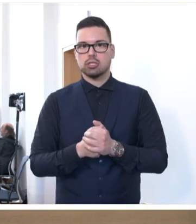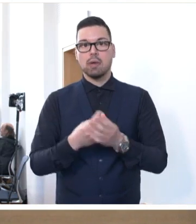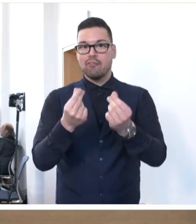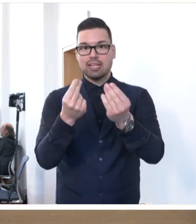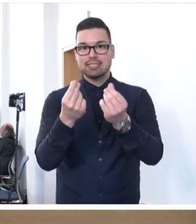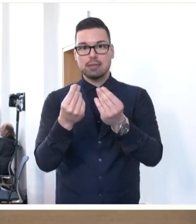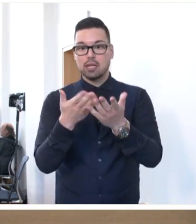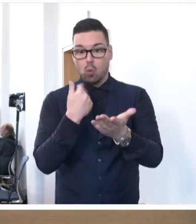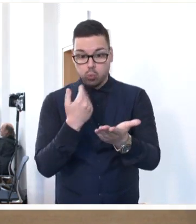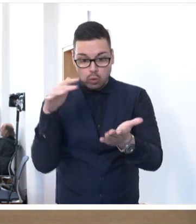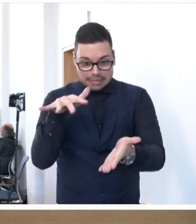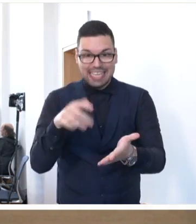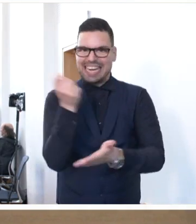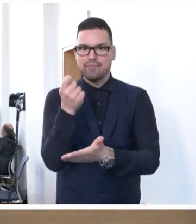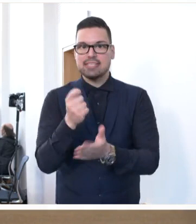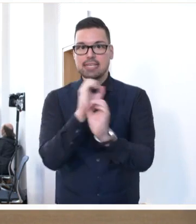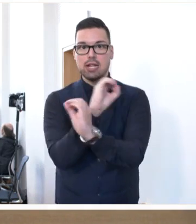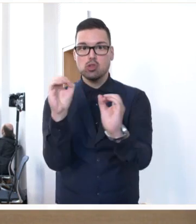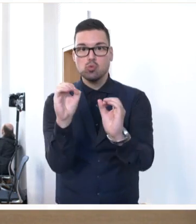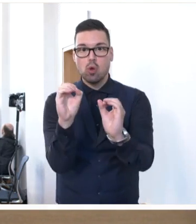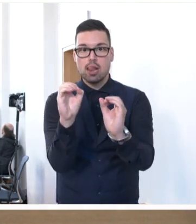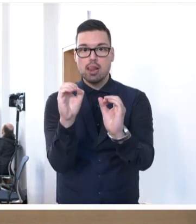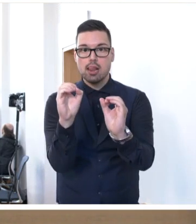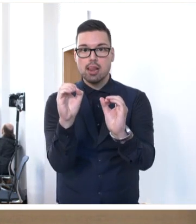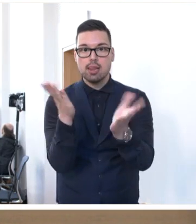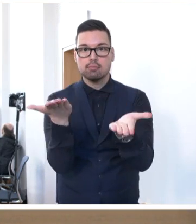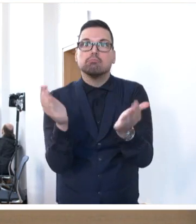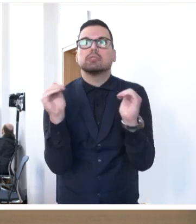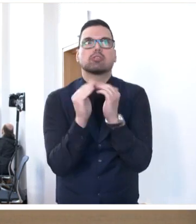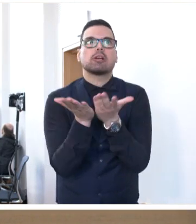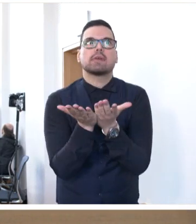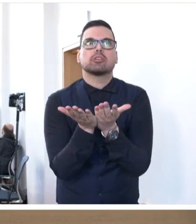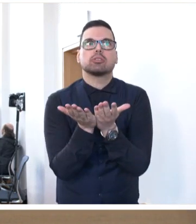finanziellen Mittel, die sehen wir nicht und das ist nicht gleichwertig.